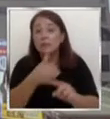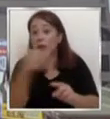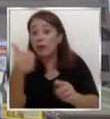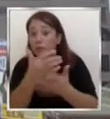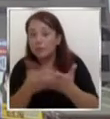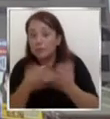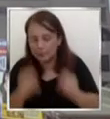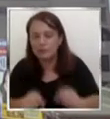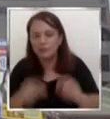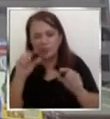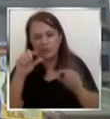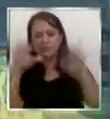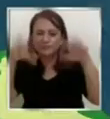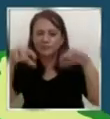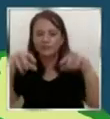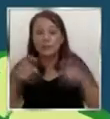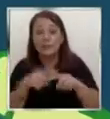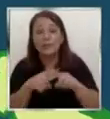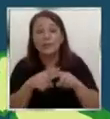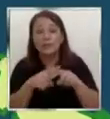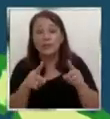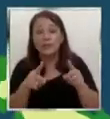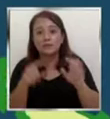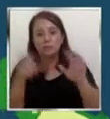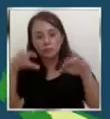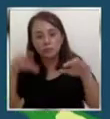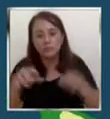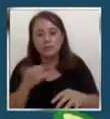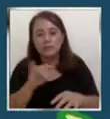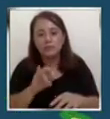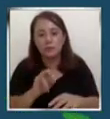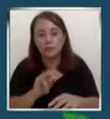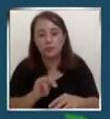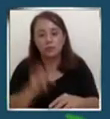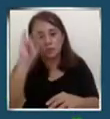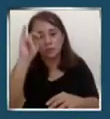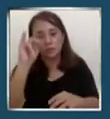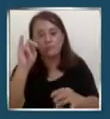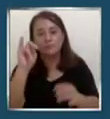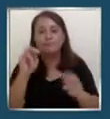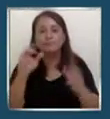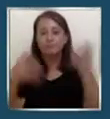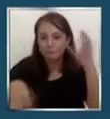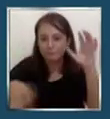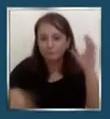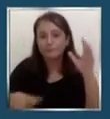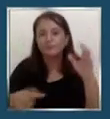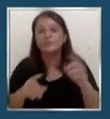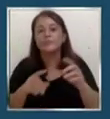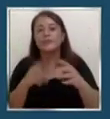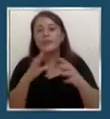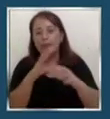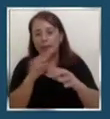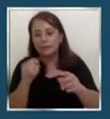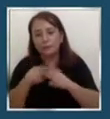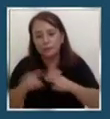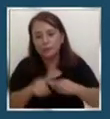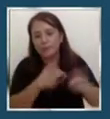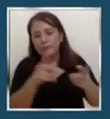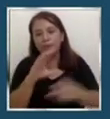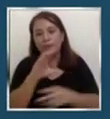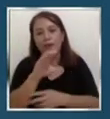yan. Sa hapon din posibleng ulanin ang Ilocos Provinces, Cordillera Region at ilang bahagi ng Cagayan at